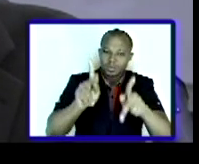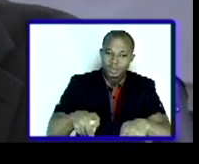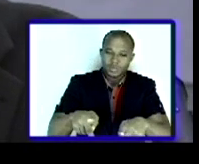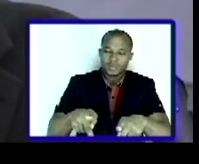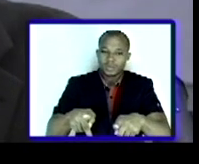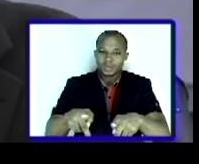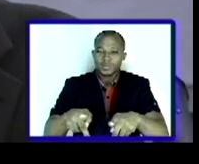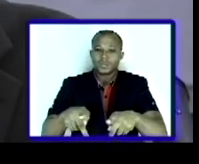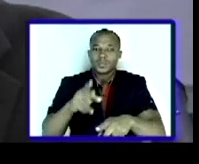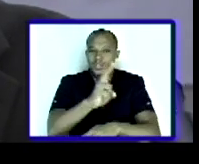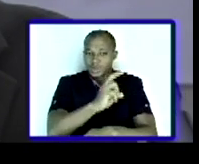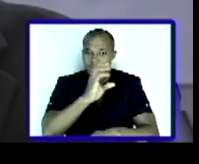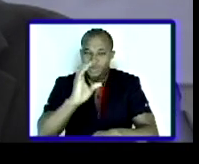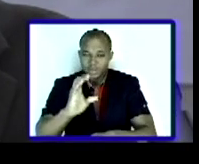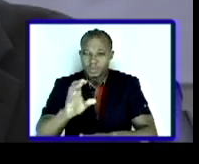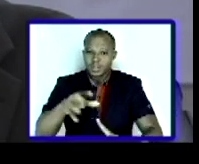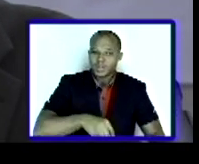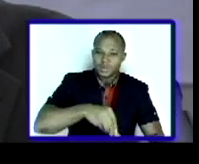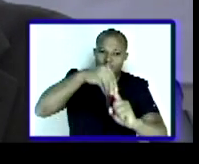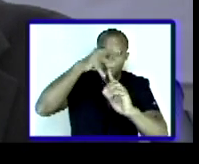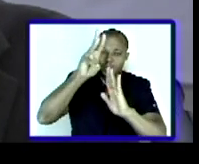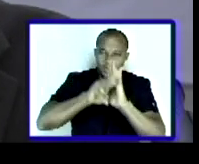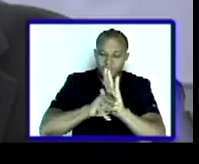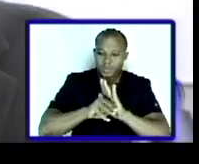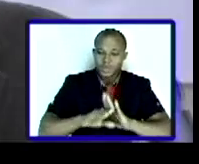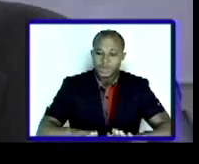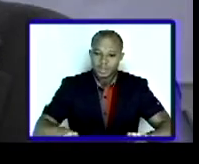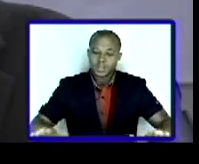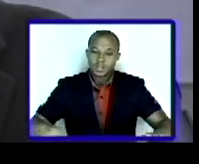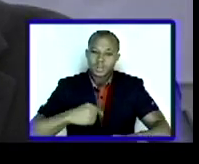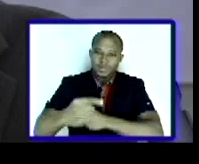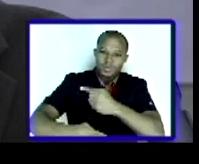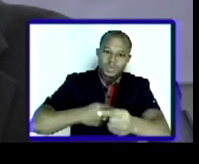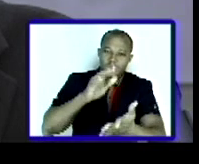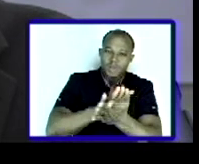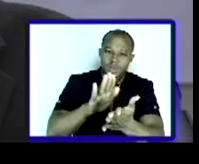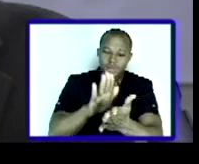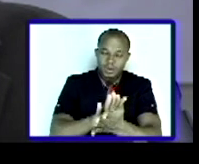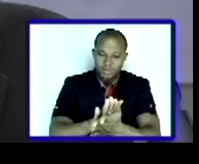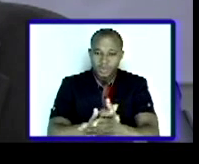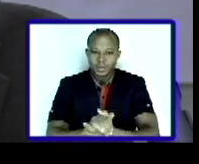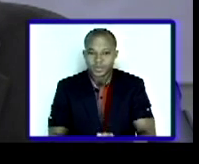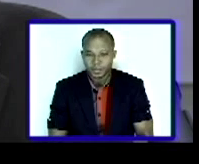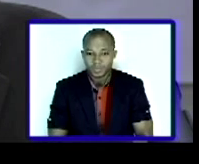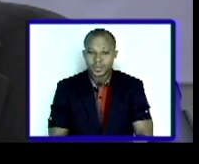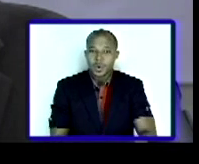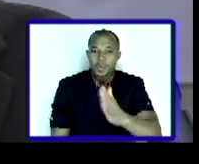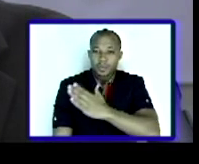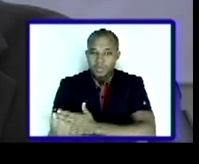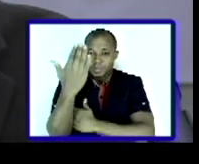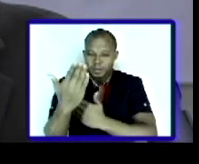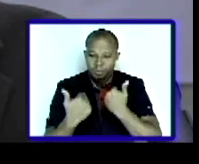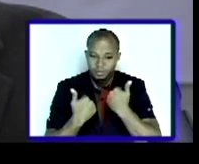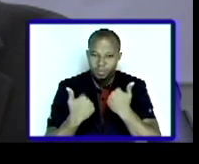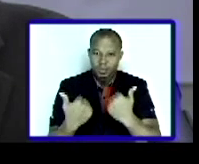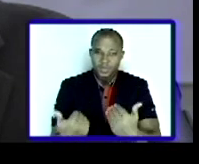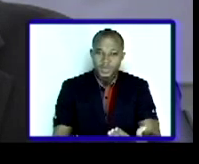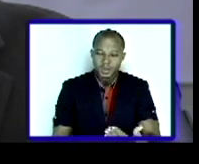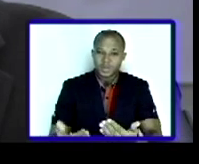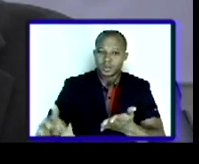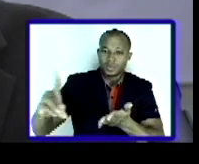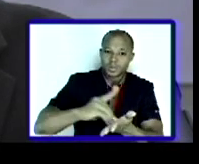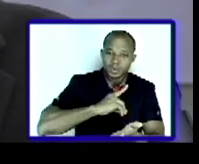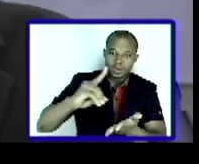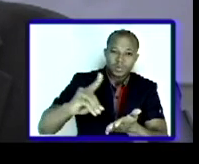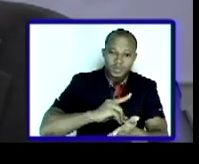spéciaux, notamment les enfants handicapés. Mettre au jour, ce matin,